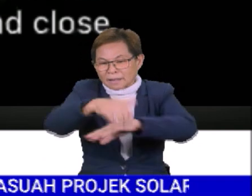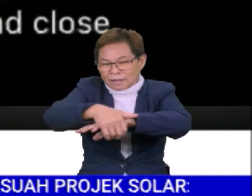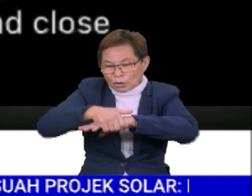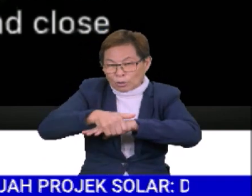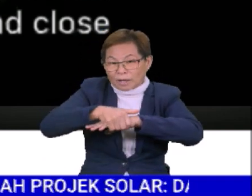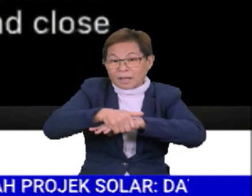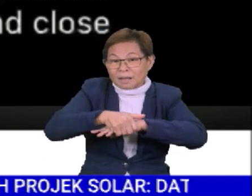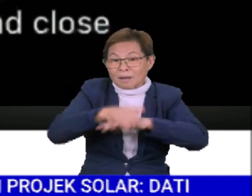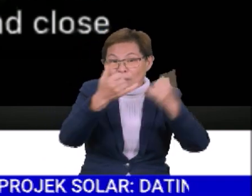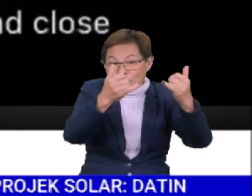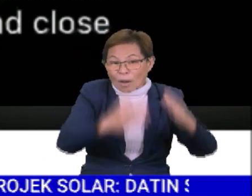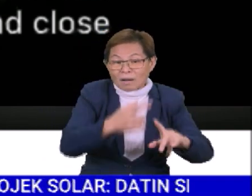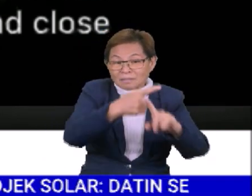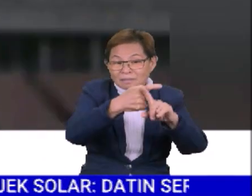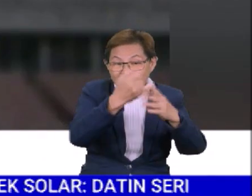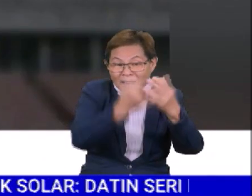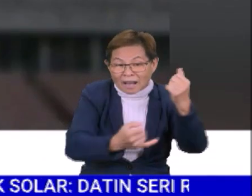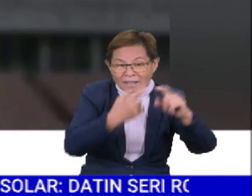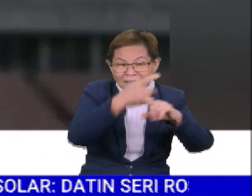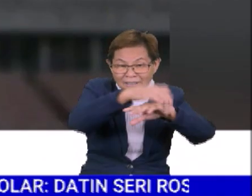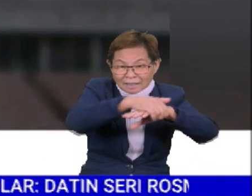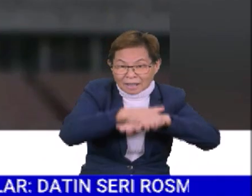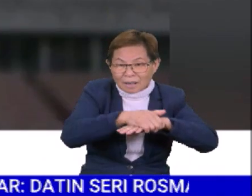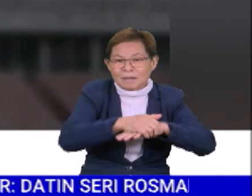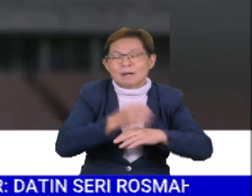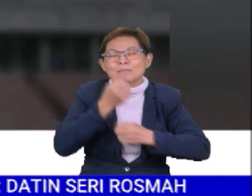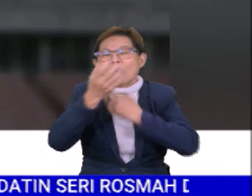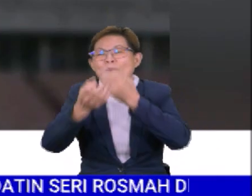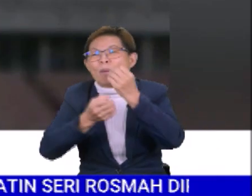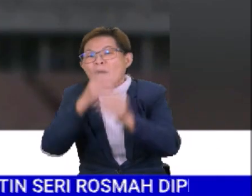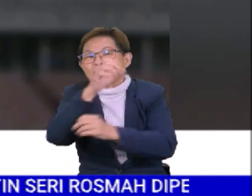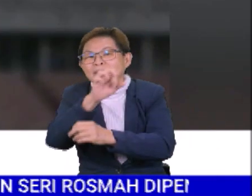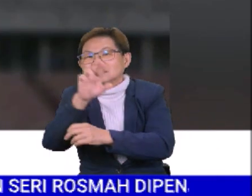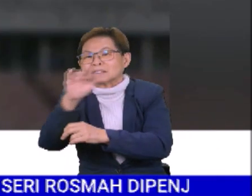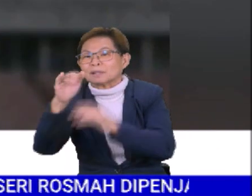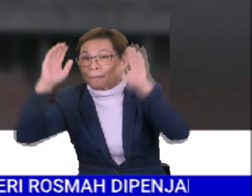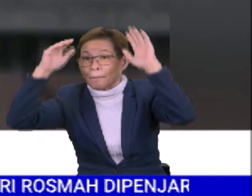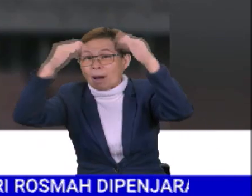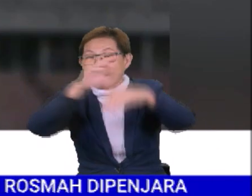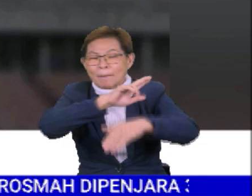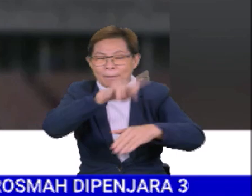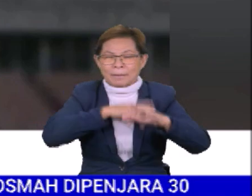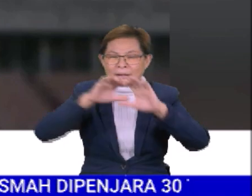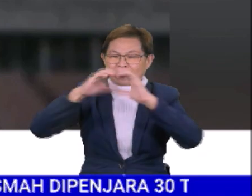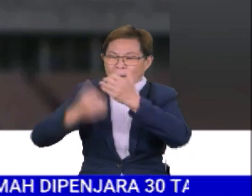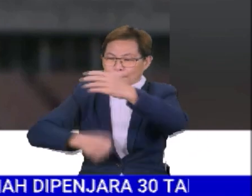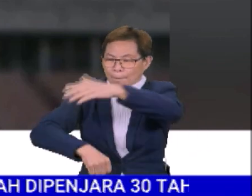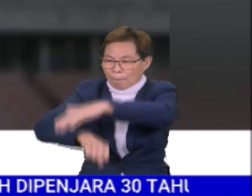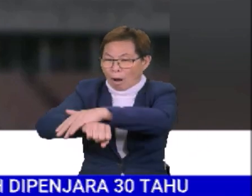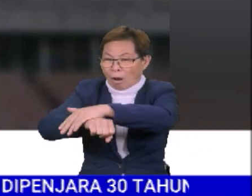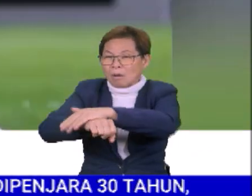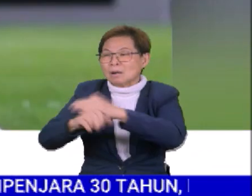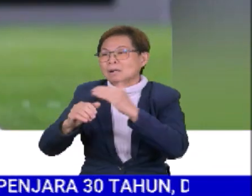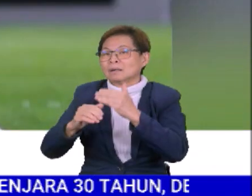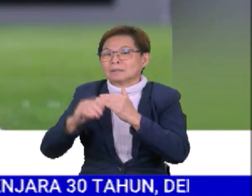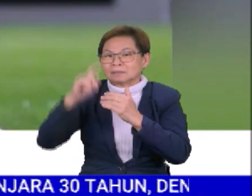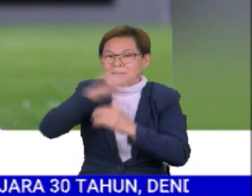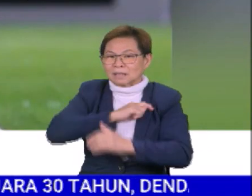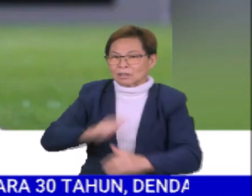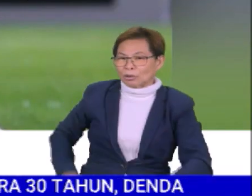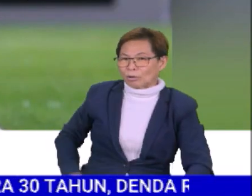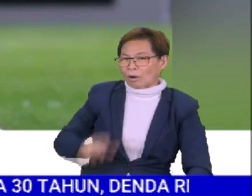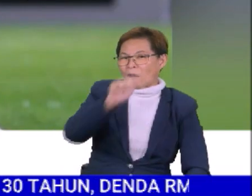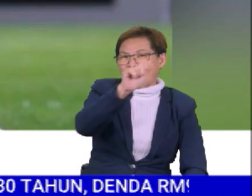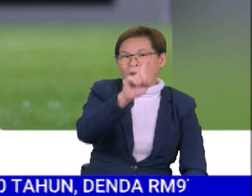England itu melahirkan penghargaannya kepada pemimpin tertinggi Sri Pahang terutama pemilik klub bola sepak truk berkenaan Tengku